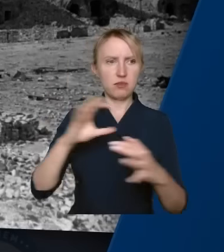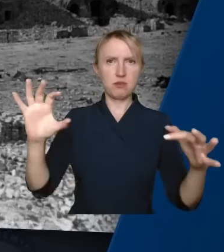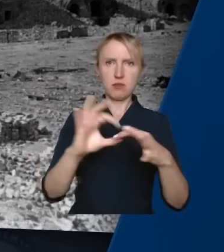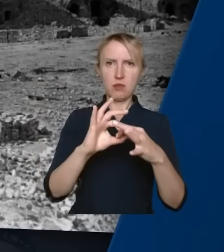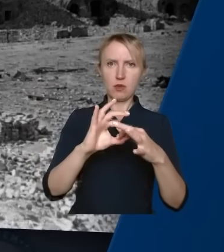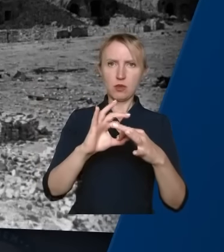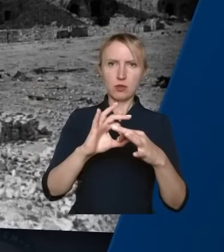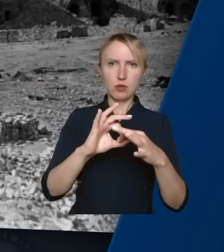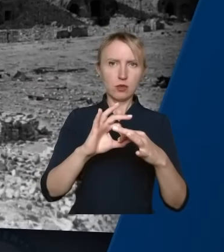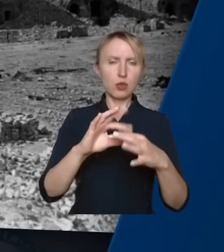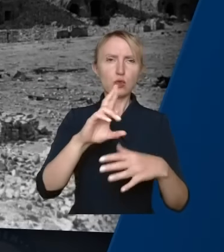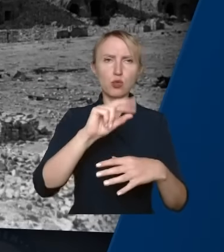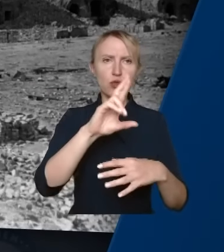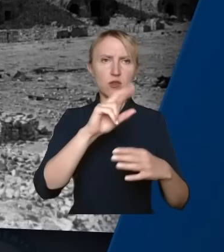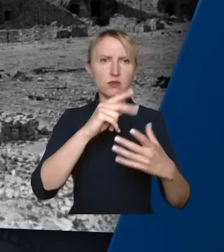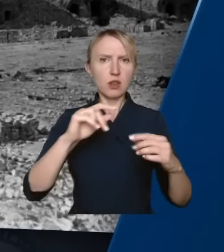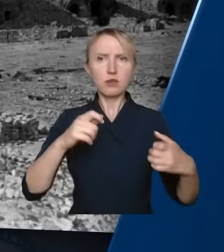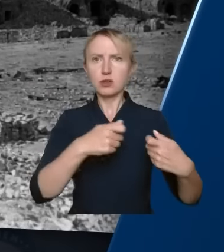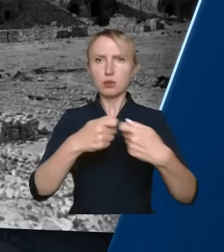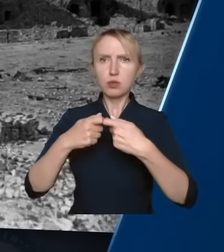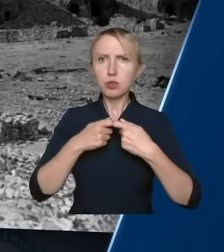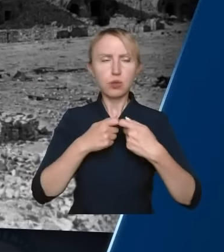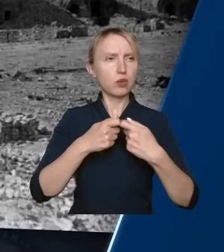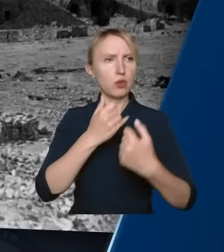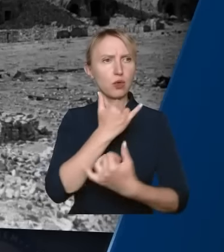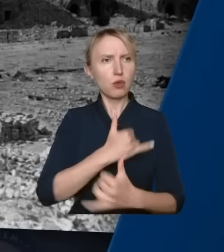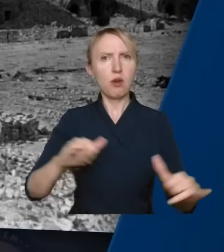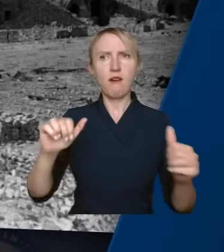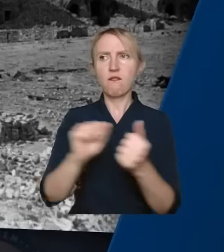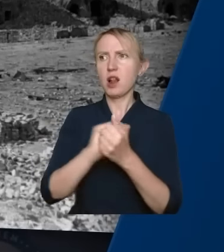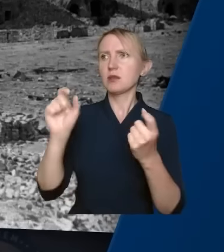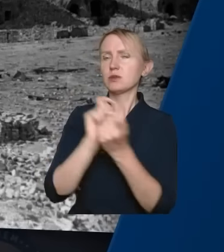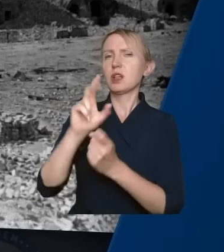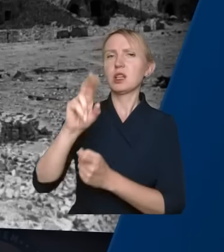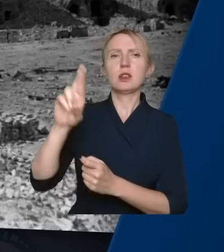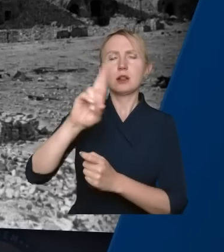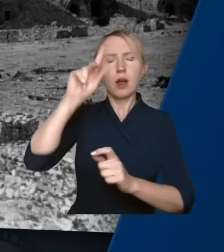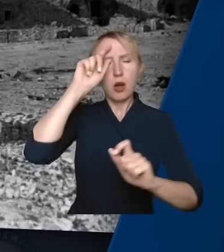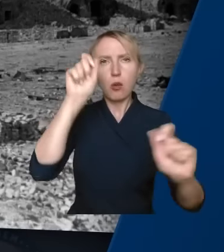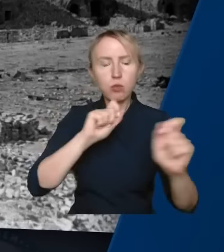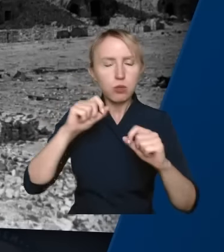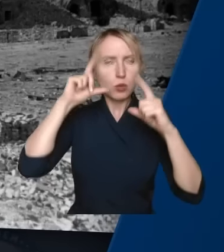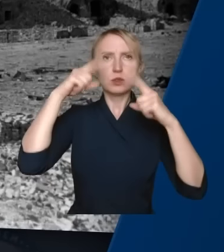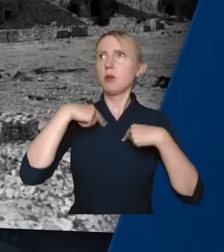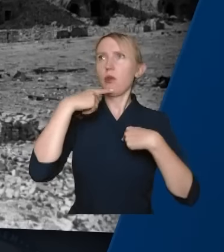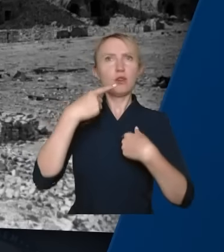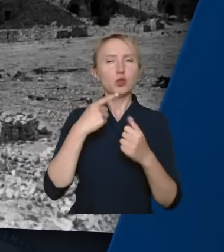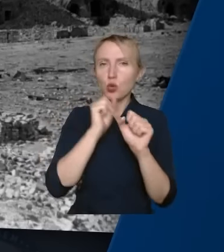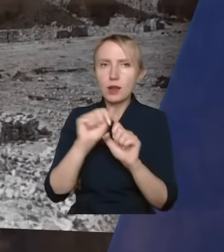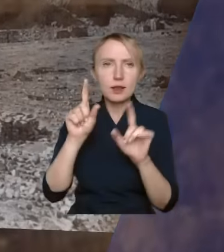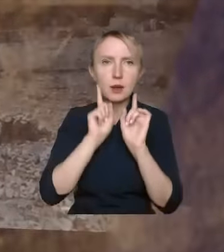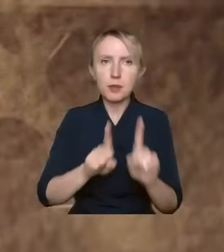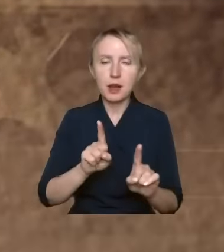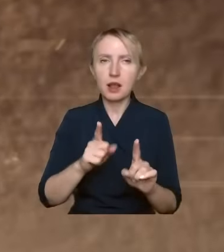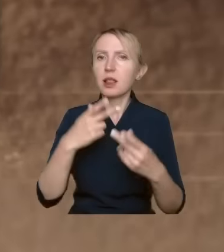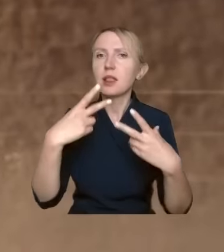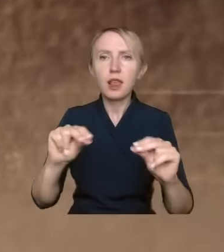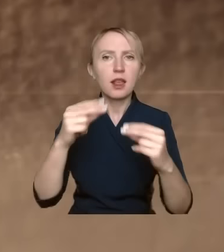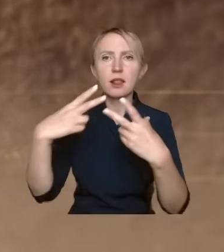wizji Ruchniewicza we wspólną rocznicę walki z Hitlerem. Błagam, obudźcie mnie, powiedzcie, że to się nie dzieje naprawdę.